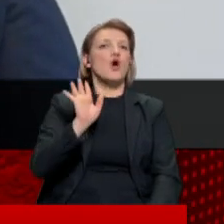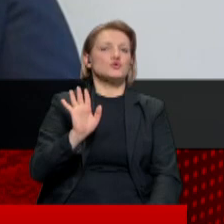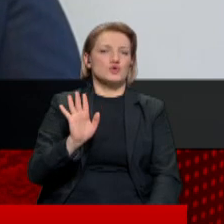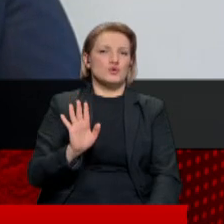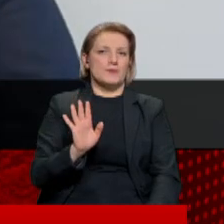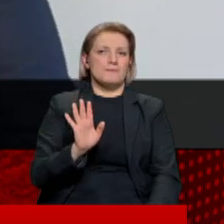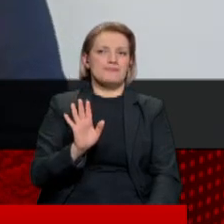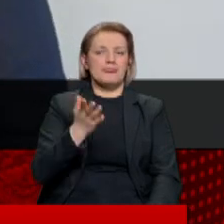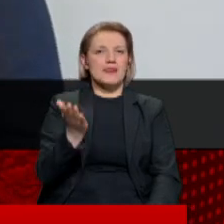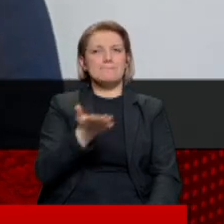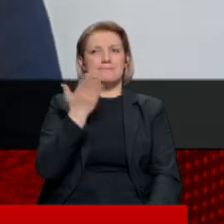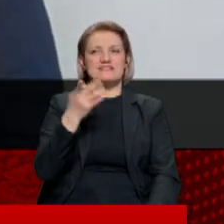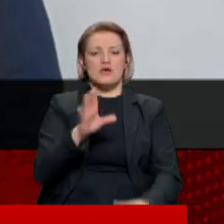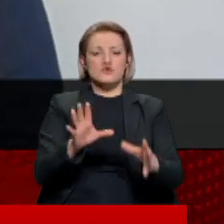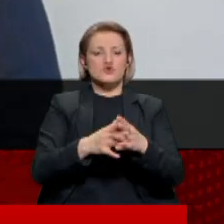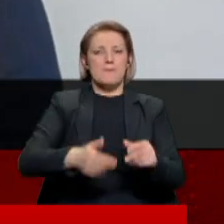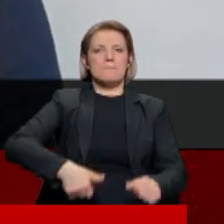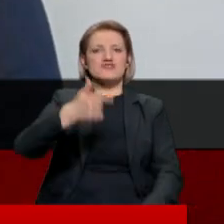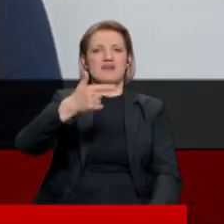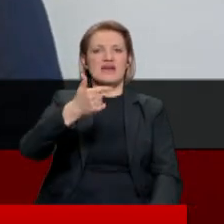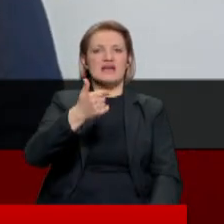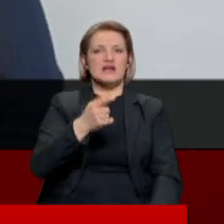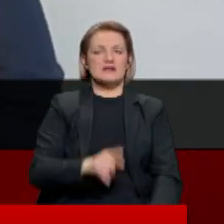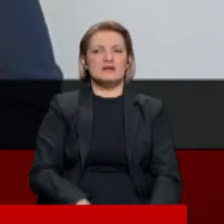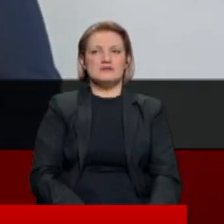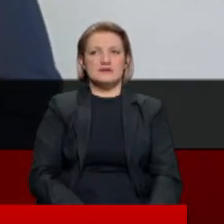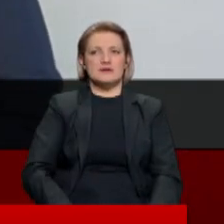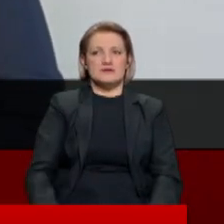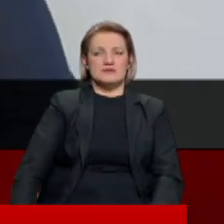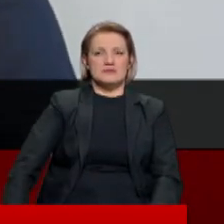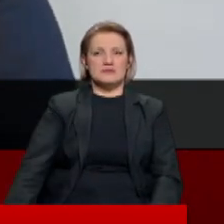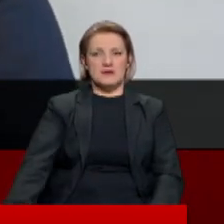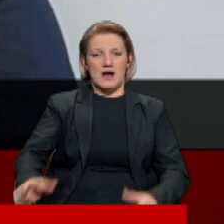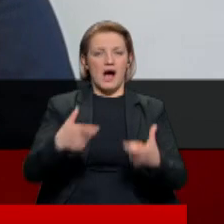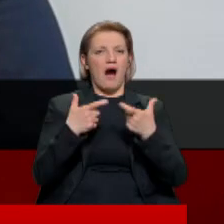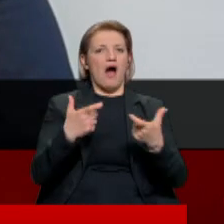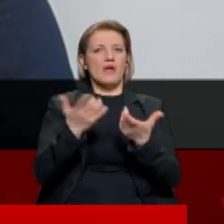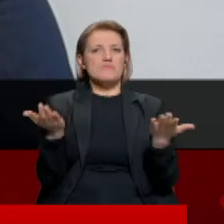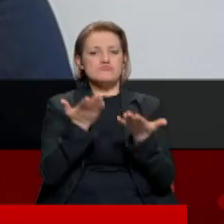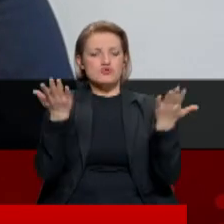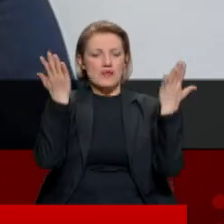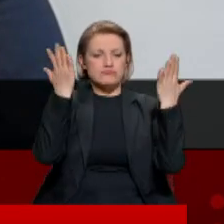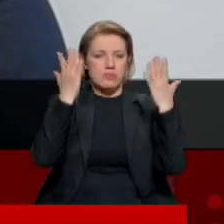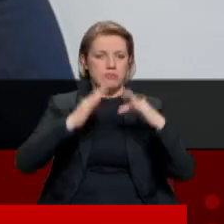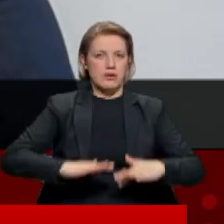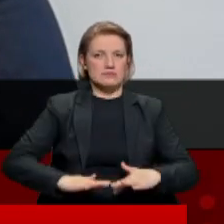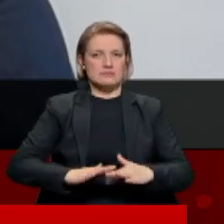değillerdi. Mesela grup başkan vekilleri sayıyor. Nasıl olur efendim? Yani şu kadar, Hatay'ın bu kadar yıkıldığını